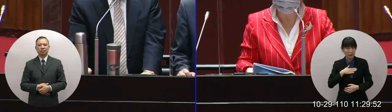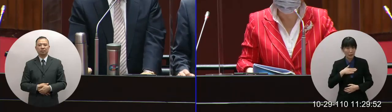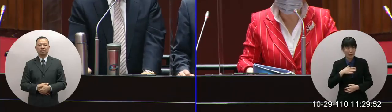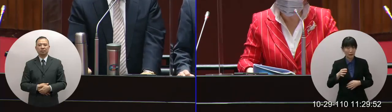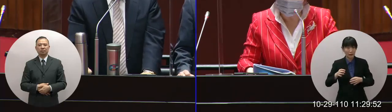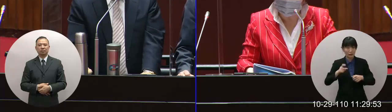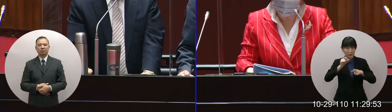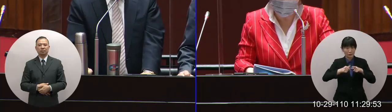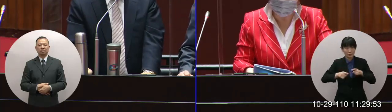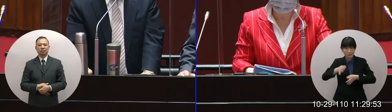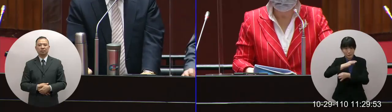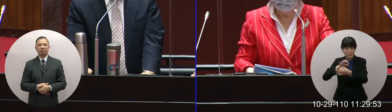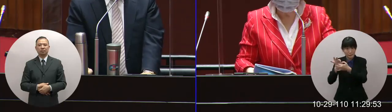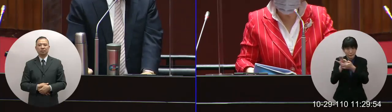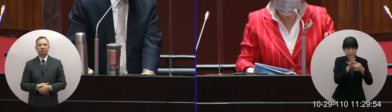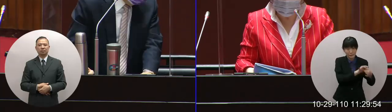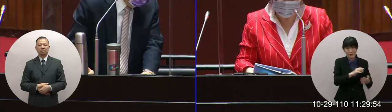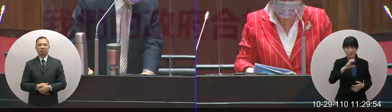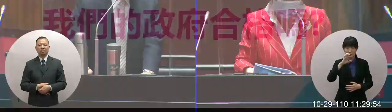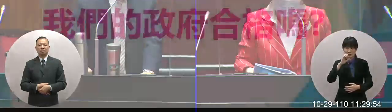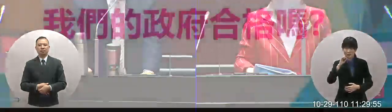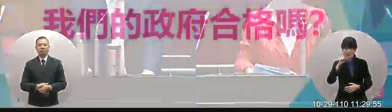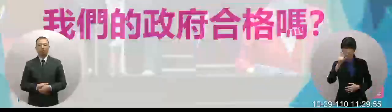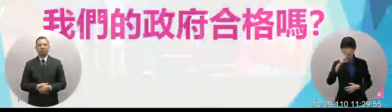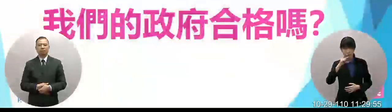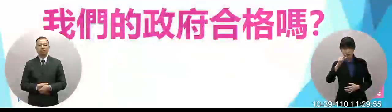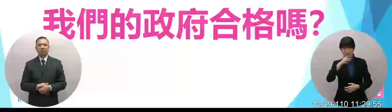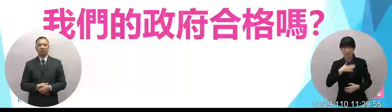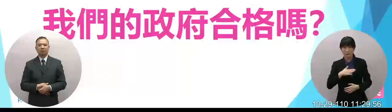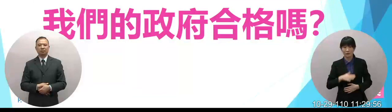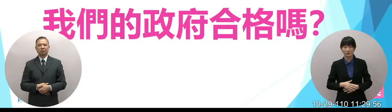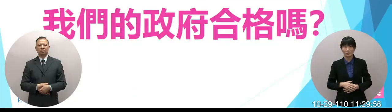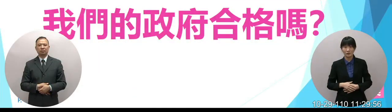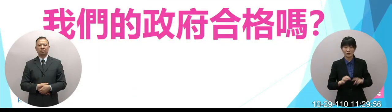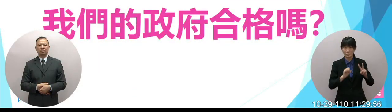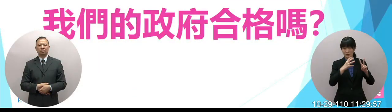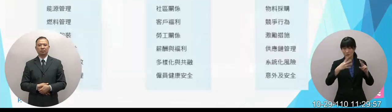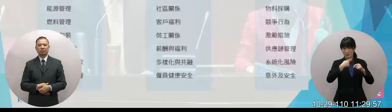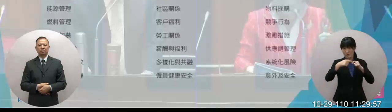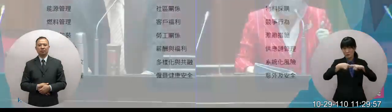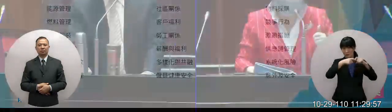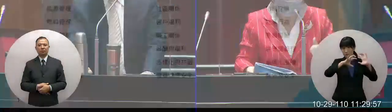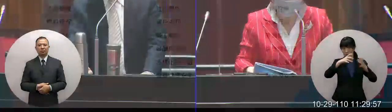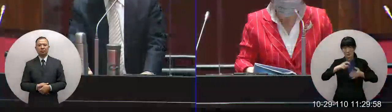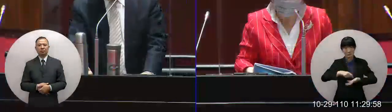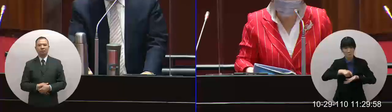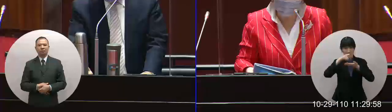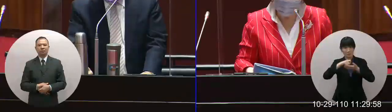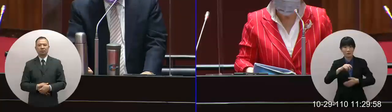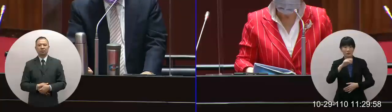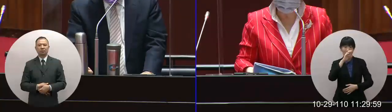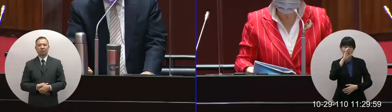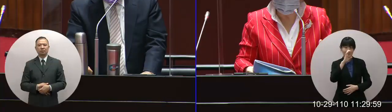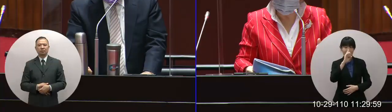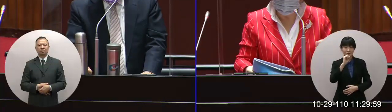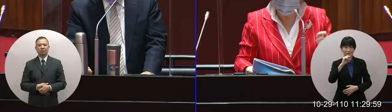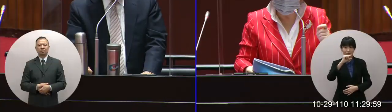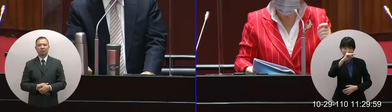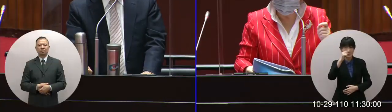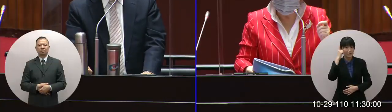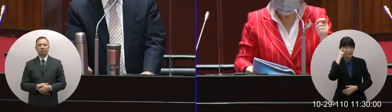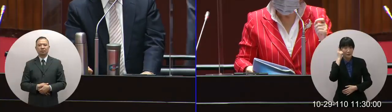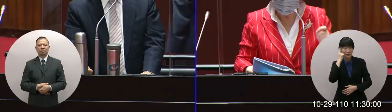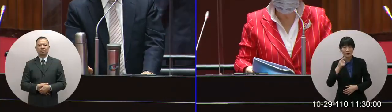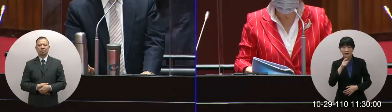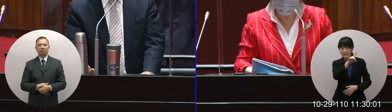叫企业永续经营 ESG。2004年的联合国全球契约首次提出 ESG 的概念。被作为评估